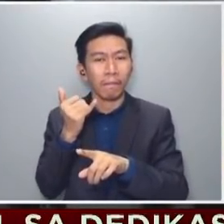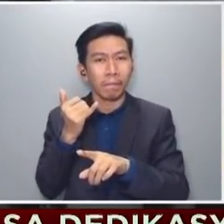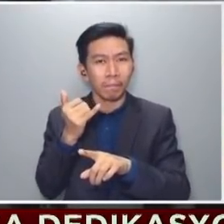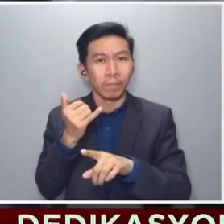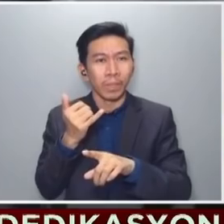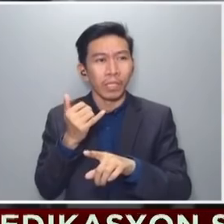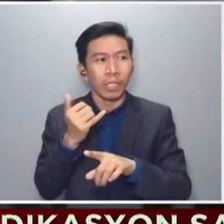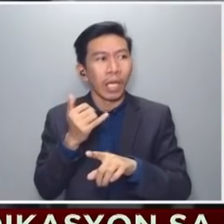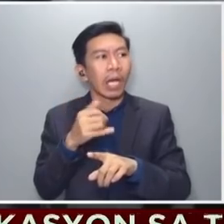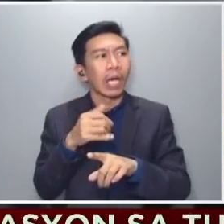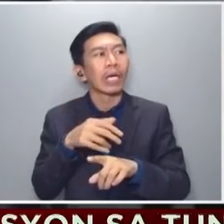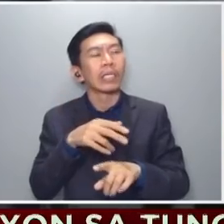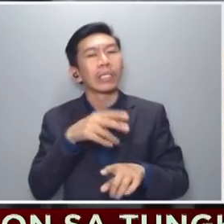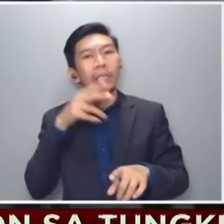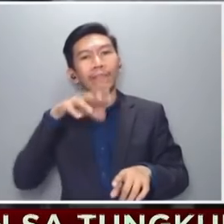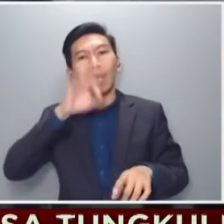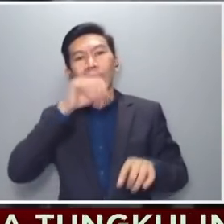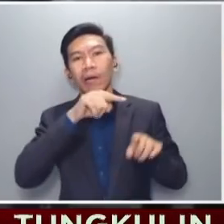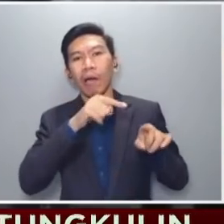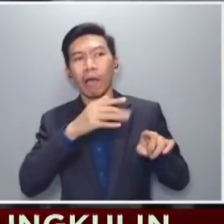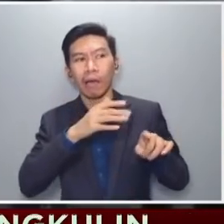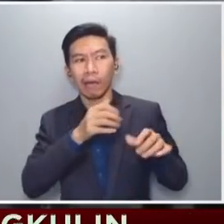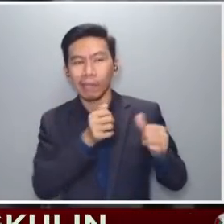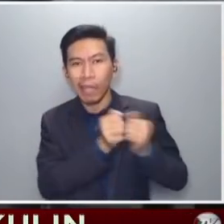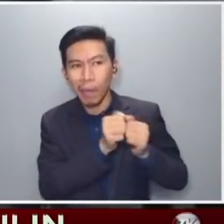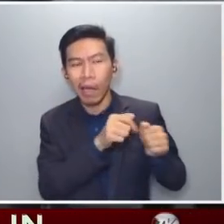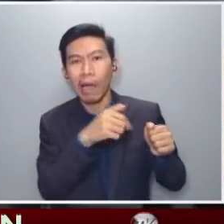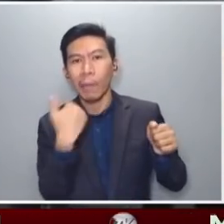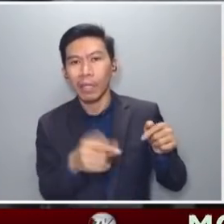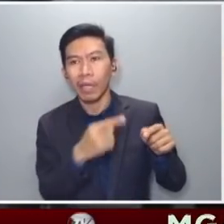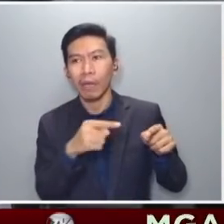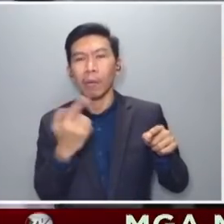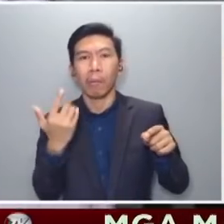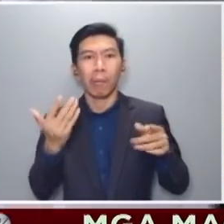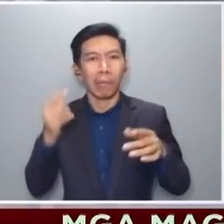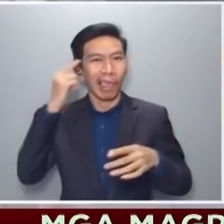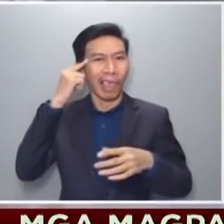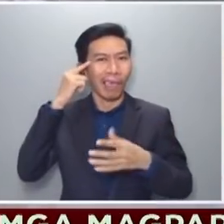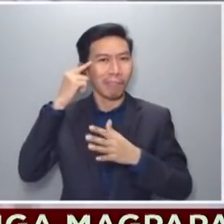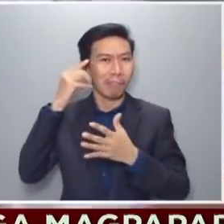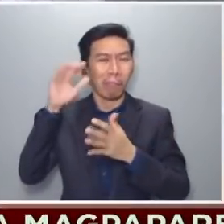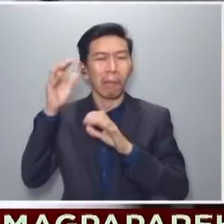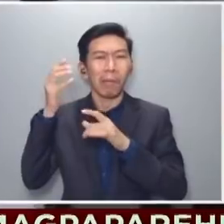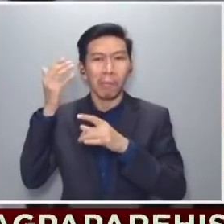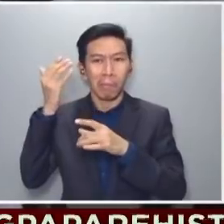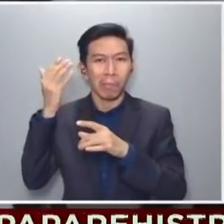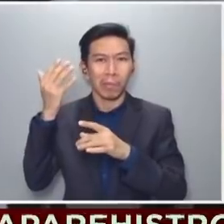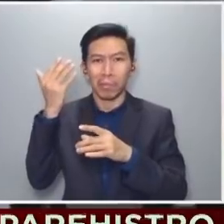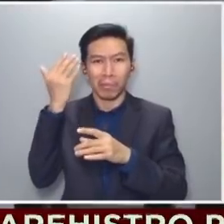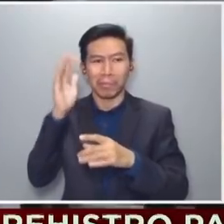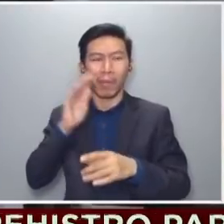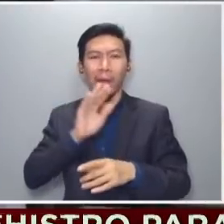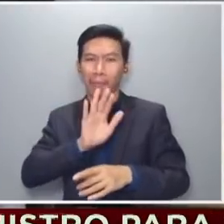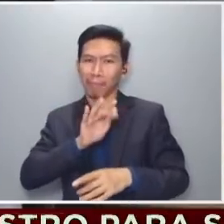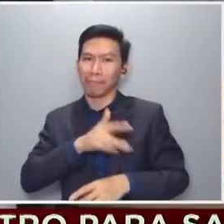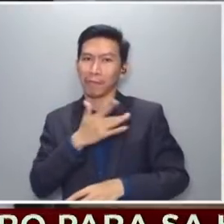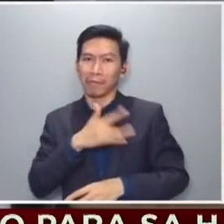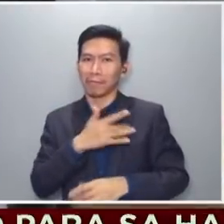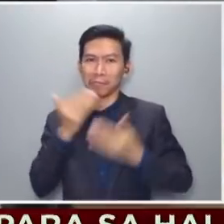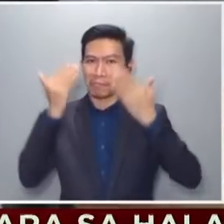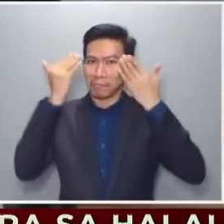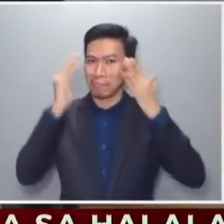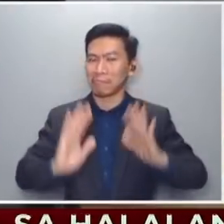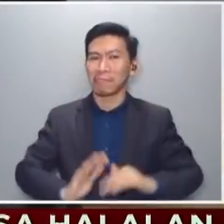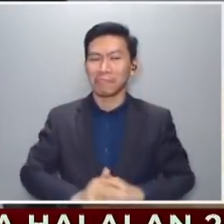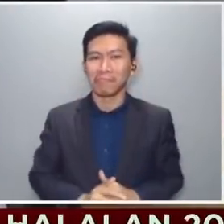nabaril yung kasama mo, namatayan kayo ng kasama, mga ganun ba? So, hindi ko sagot yung emosyon nila ng mga oras na yon.